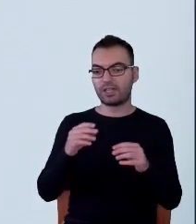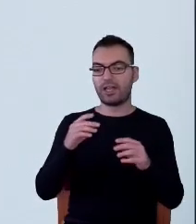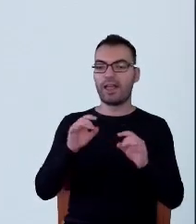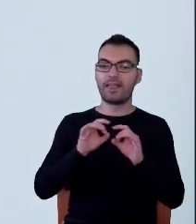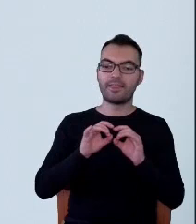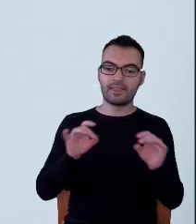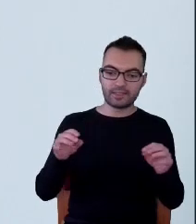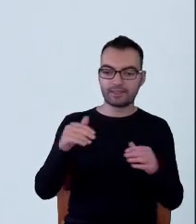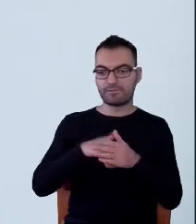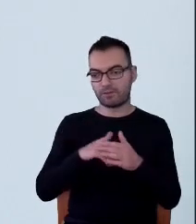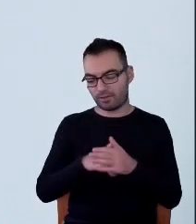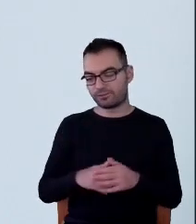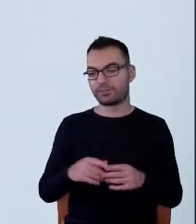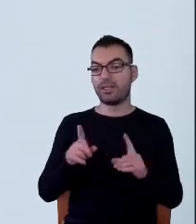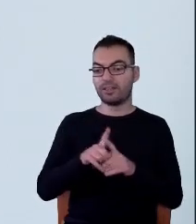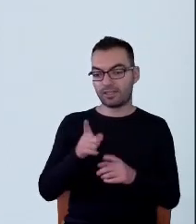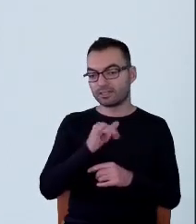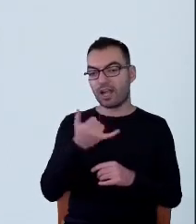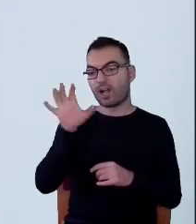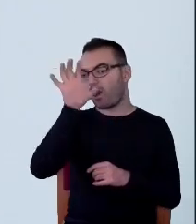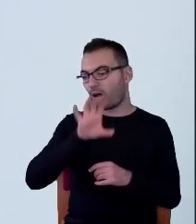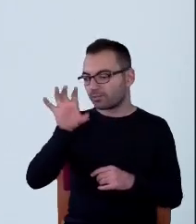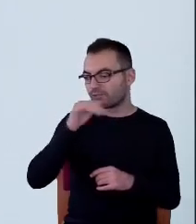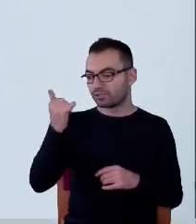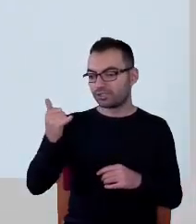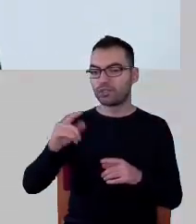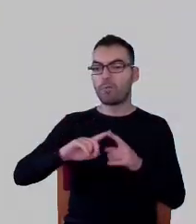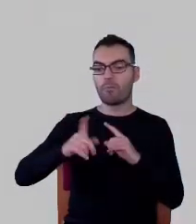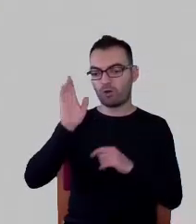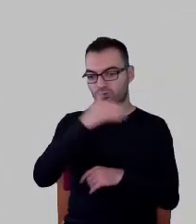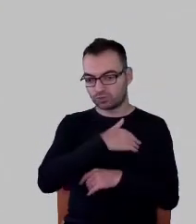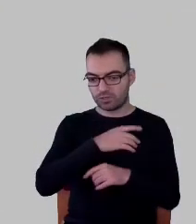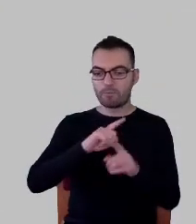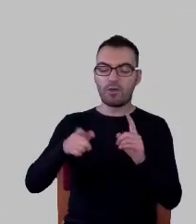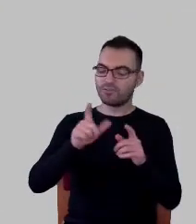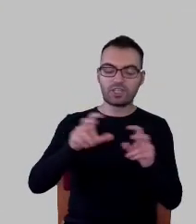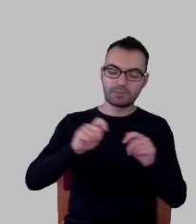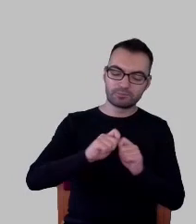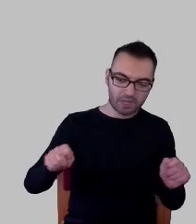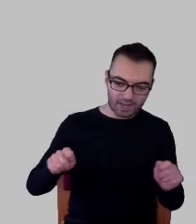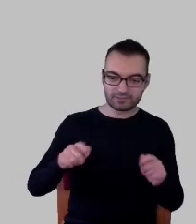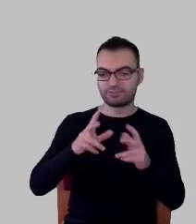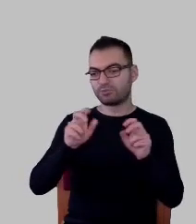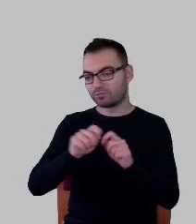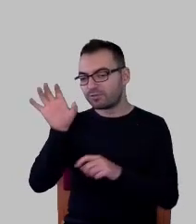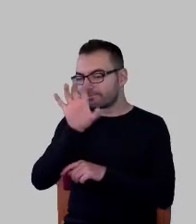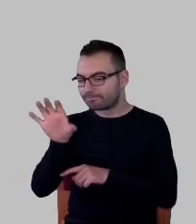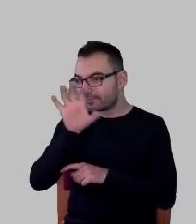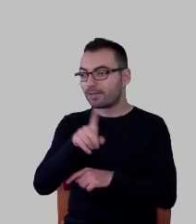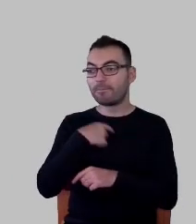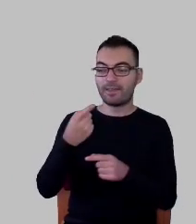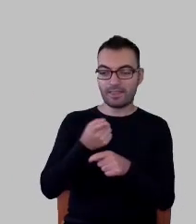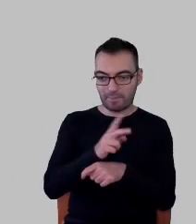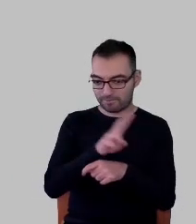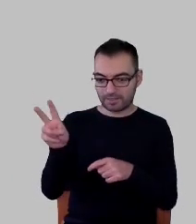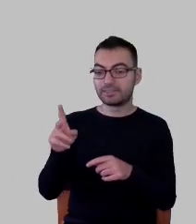dydaktycznej, wychowawczej, ale też i obserwacji dziecka poza zajęciami, podczas przerw. I zachęcamy też Państwa do tego,